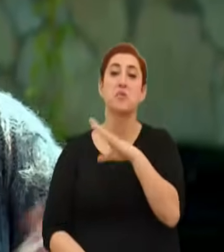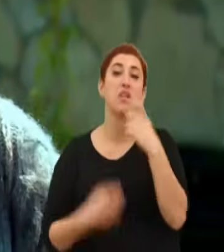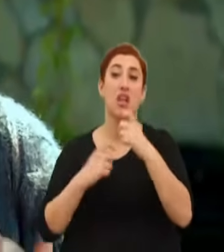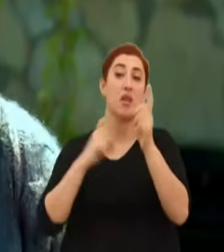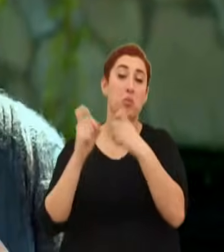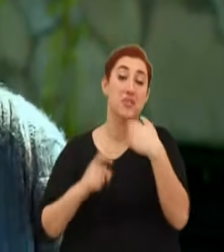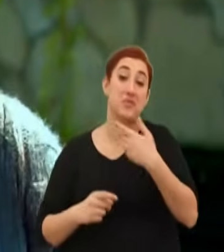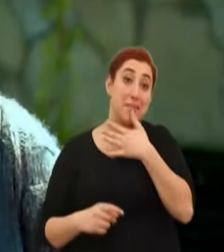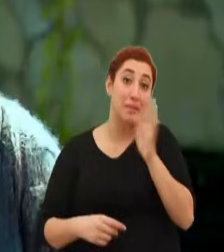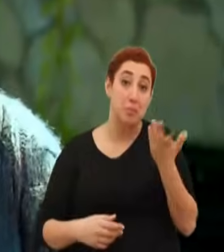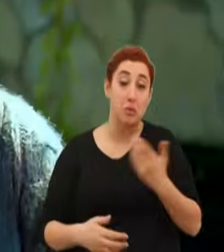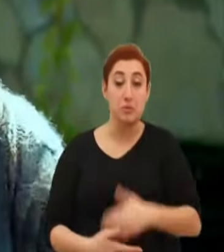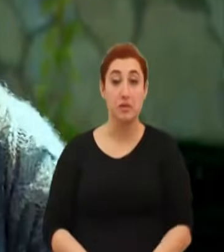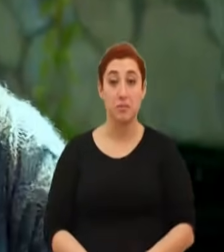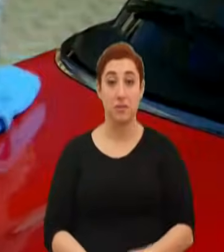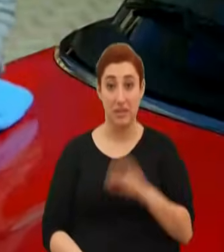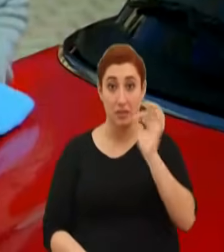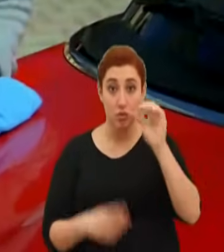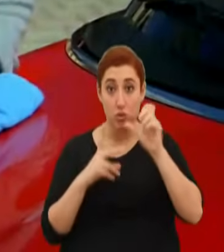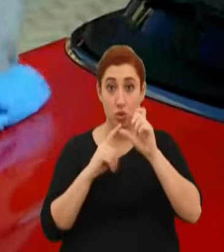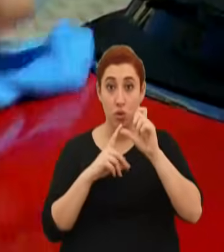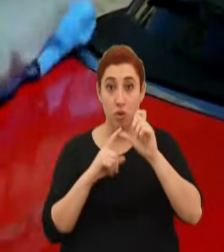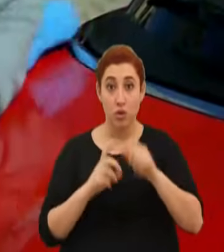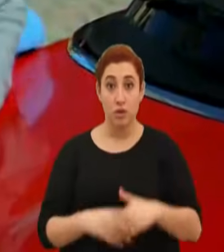nereden bulacak orası da meçhul tabii. Değil mi Şükrü?